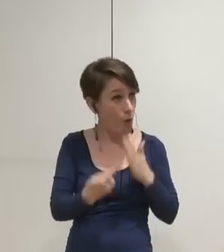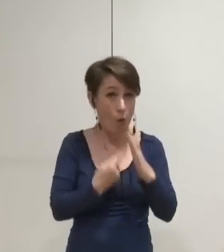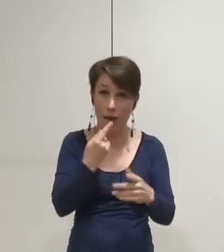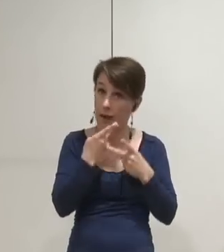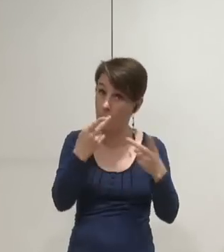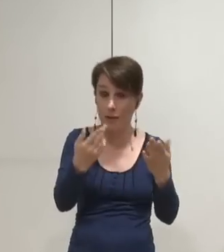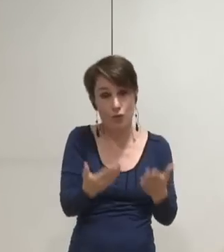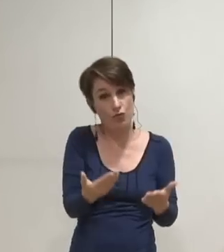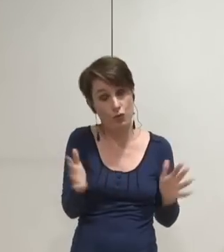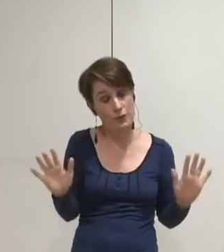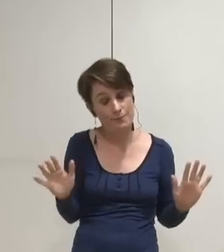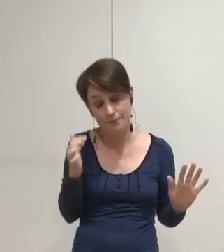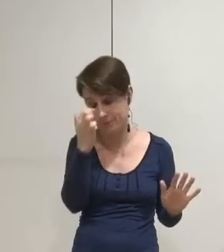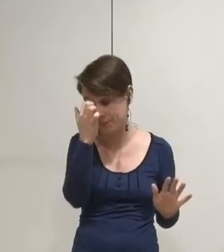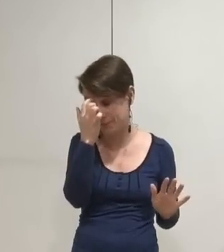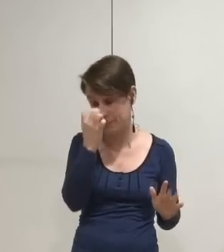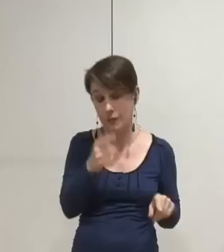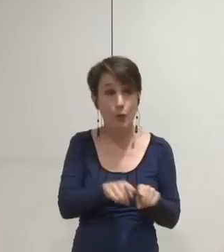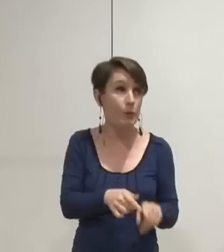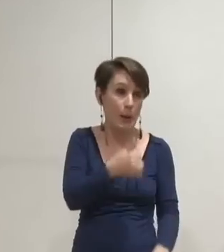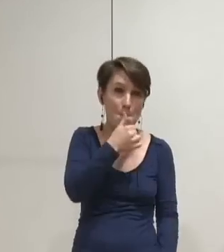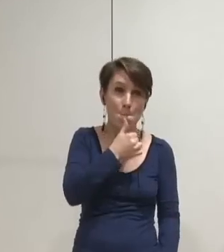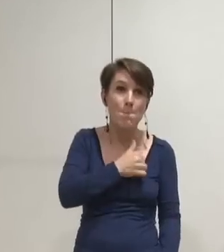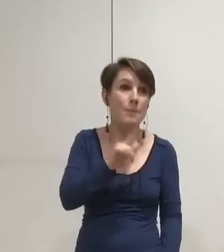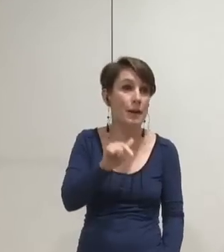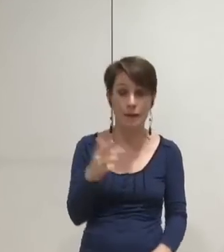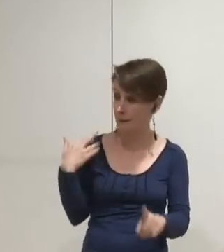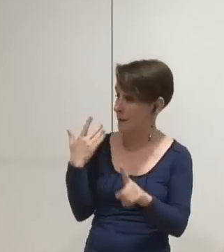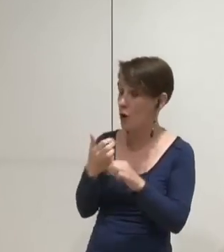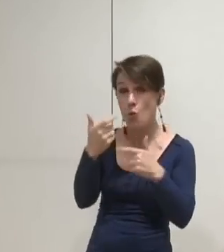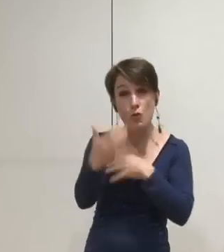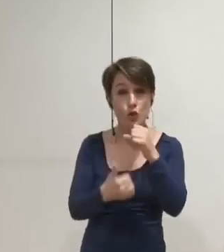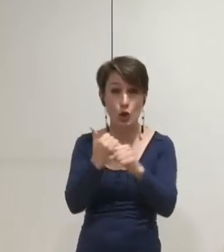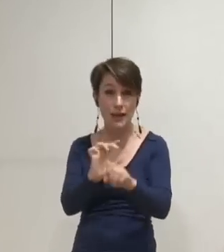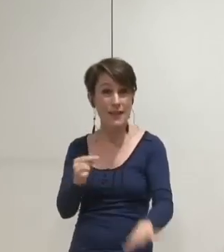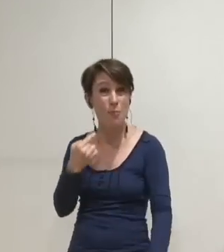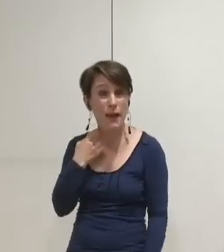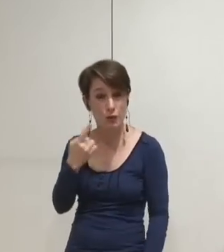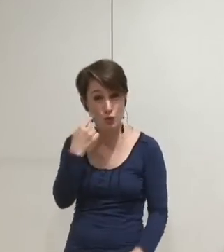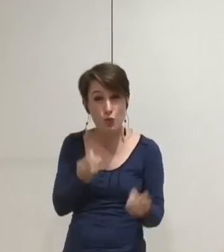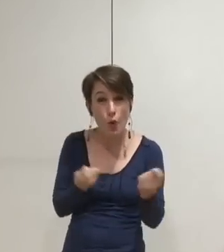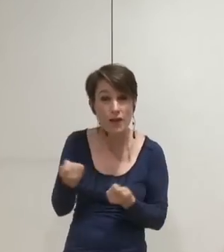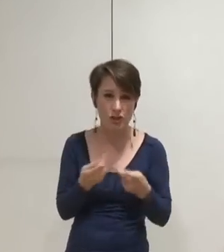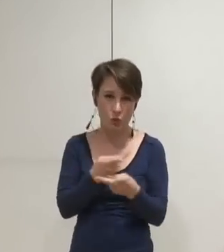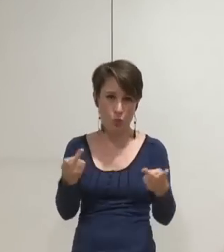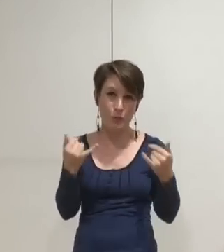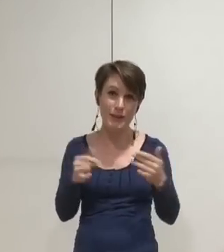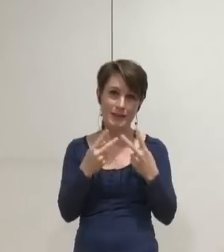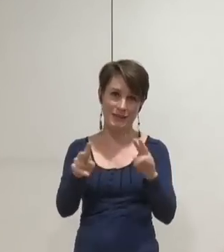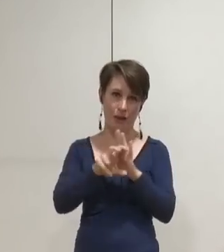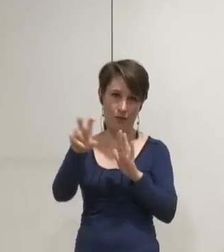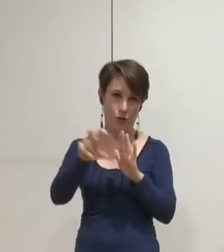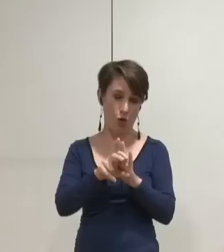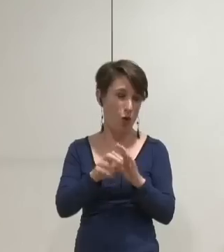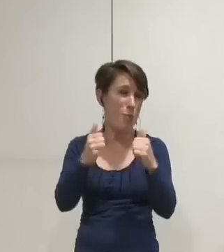aujourd'hui il y a donc eu des années de perdu pour la gestion publique de l'énergie dans notre agglomération mais